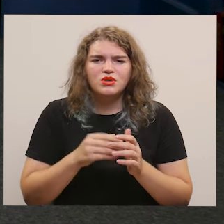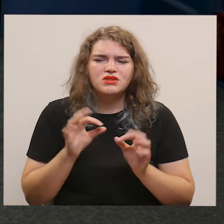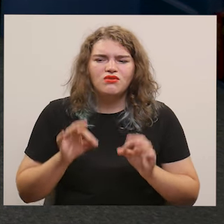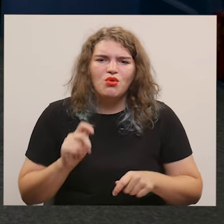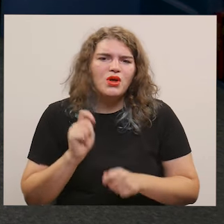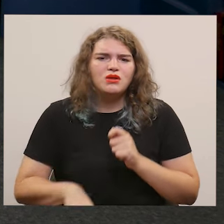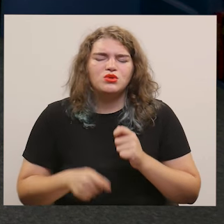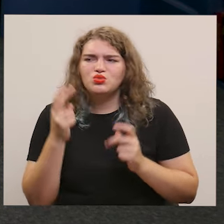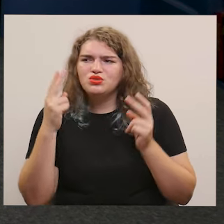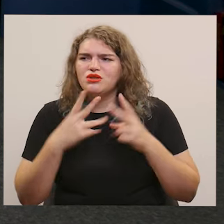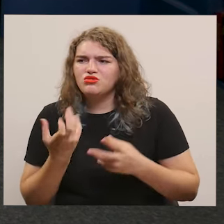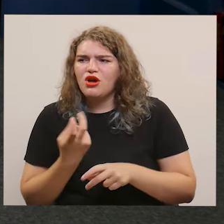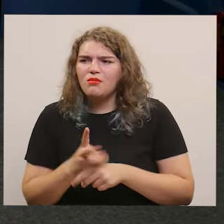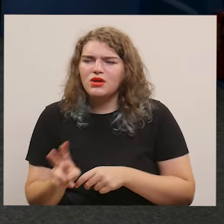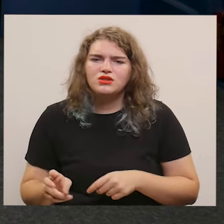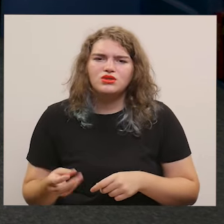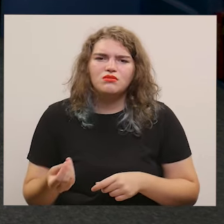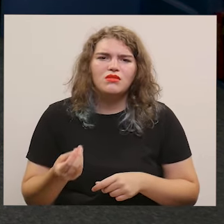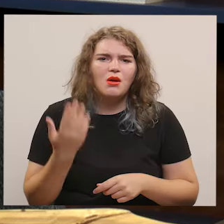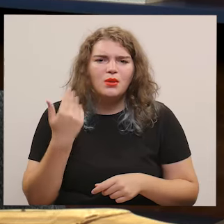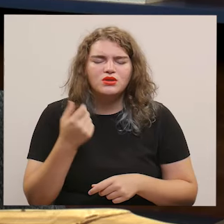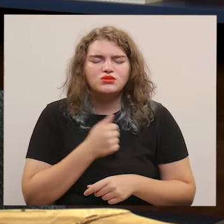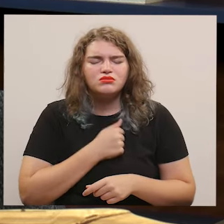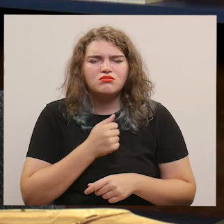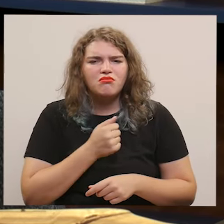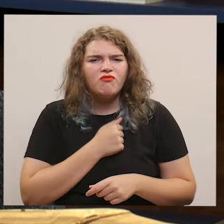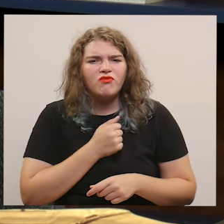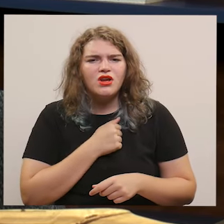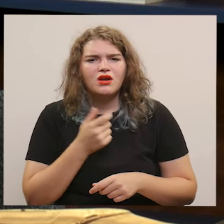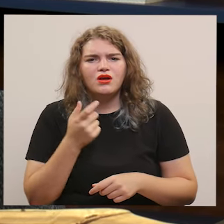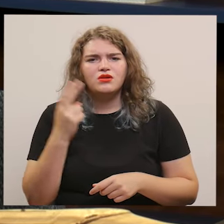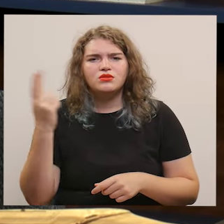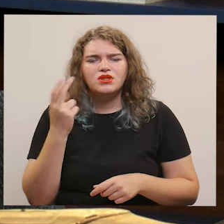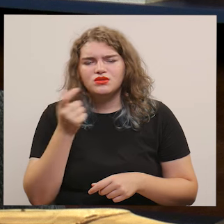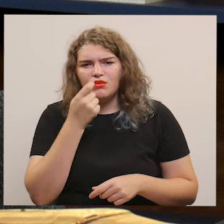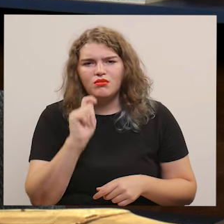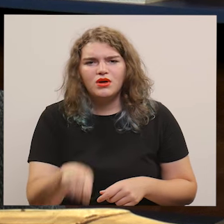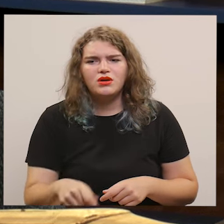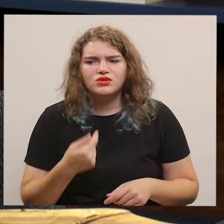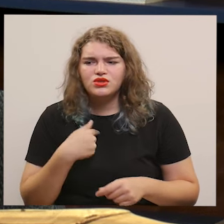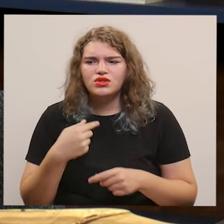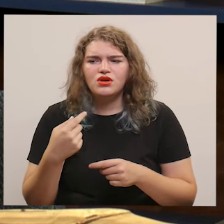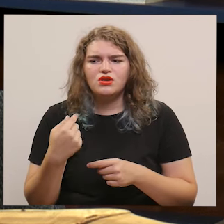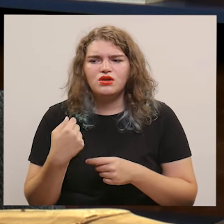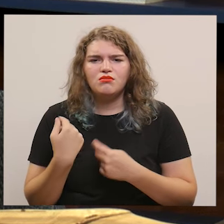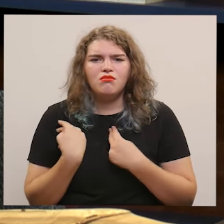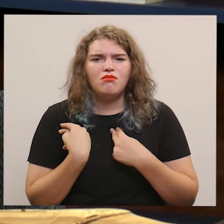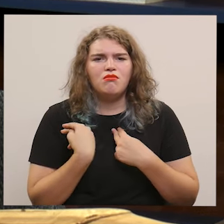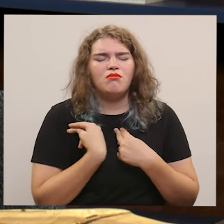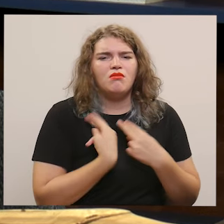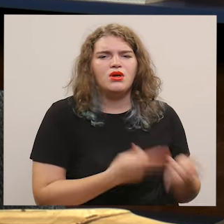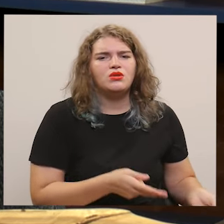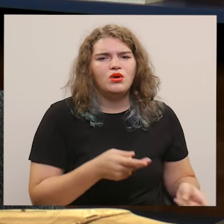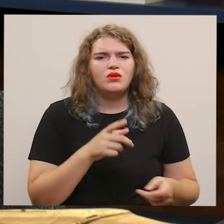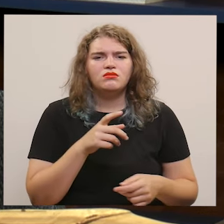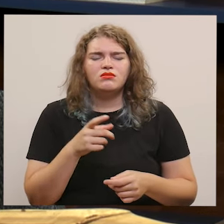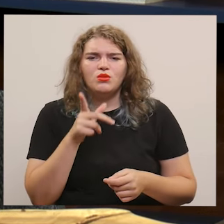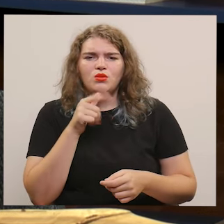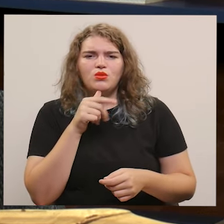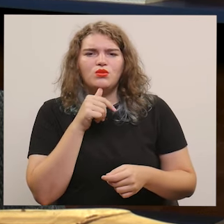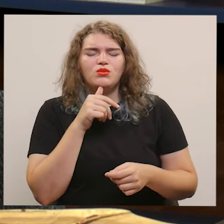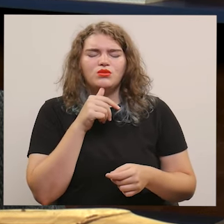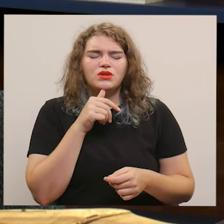ce am făcut și mi-era teamă că Dumnezeu o să mă lase și o să mă întorc înapoi în groapa din care Dumnezeu m-a scos.